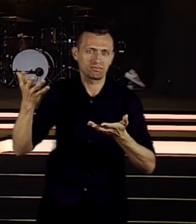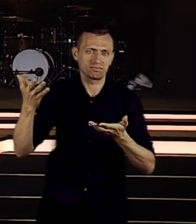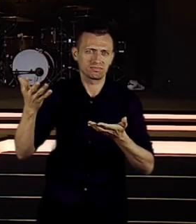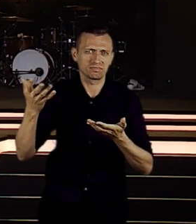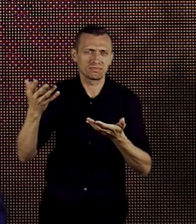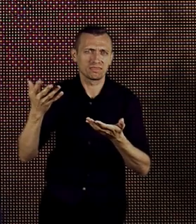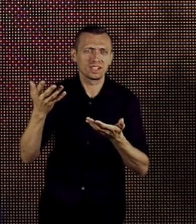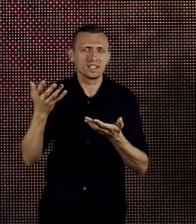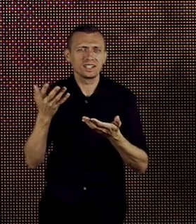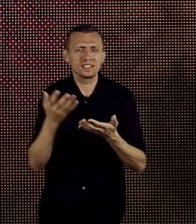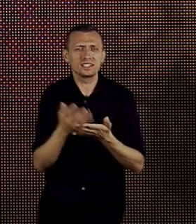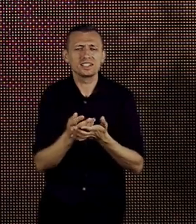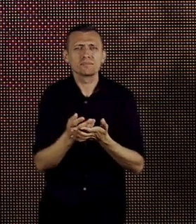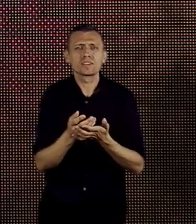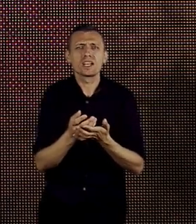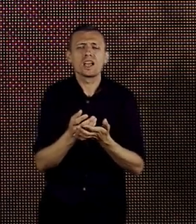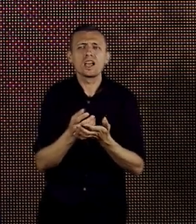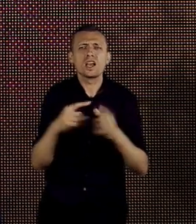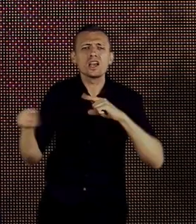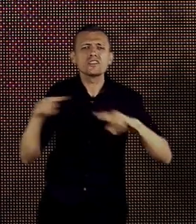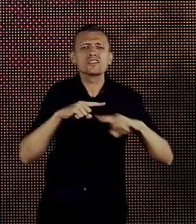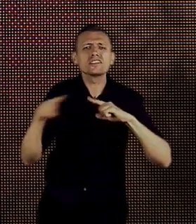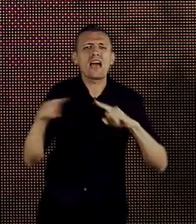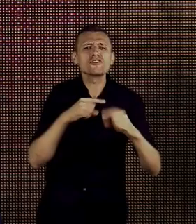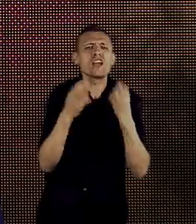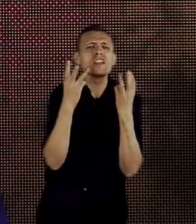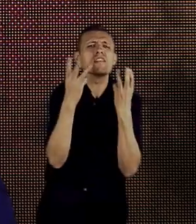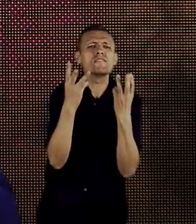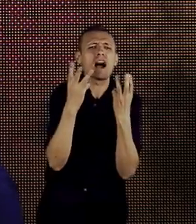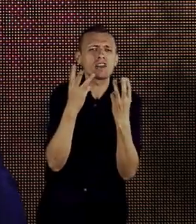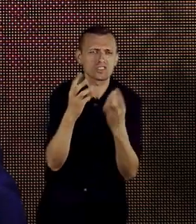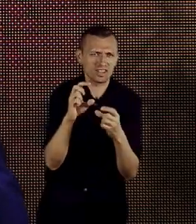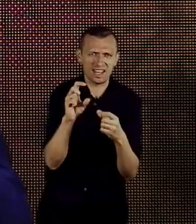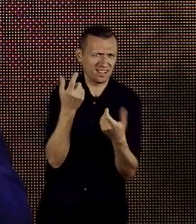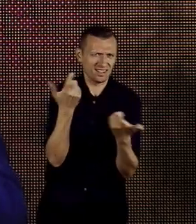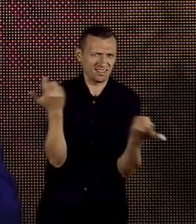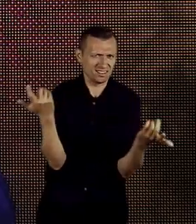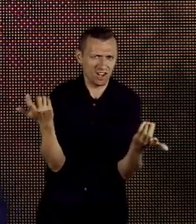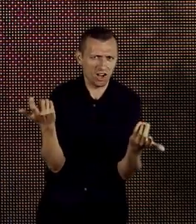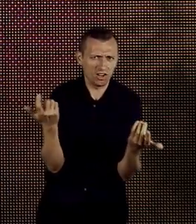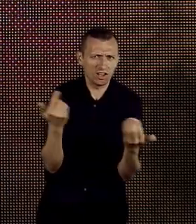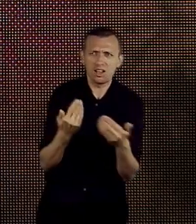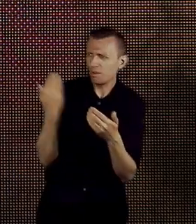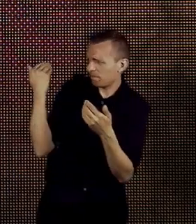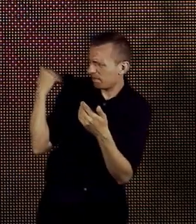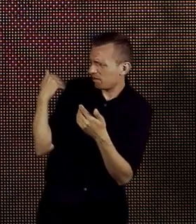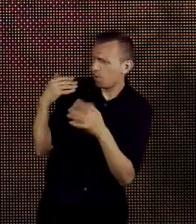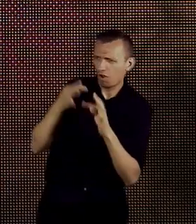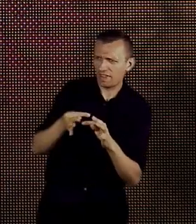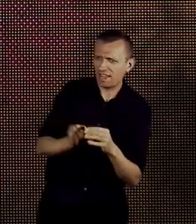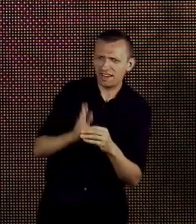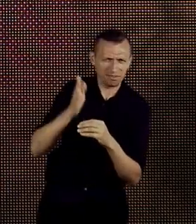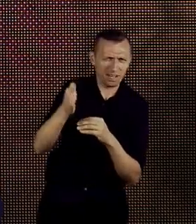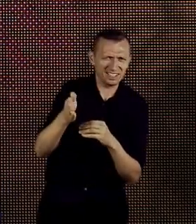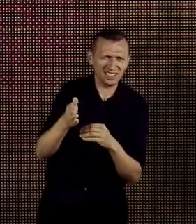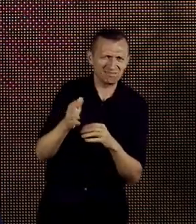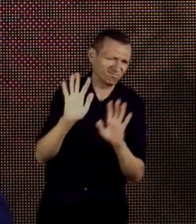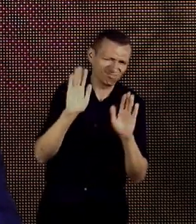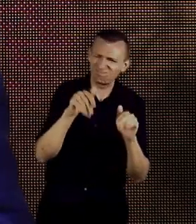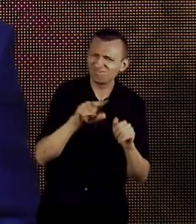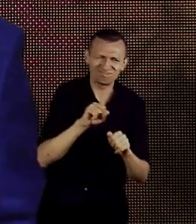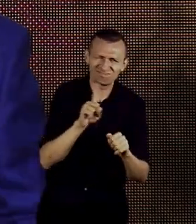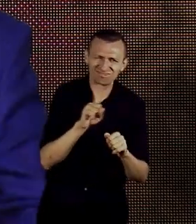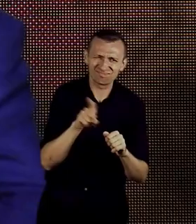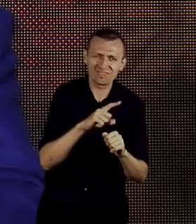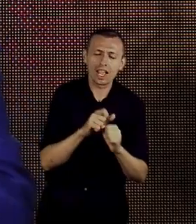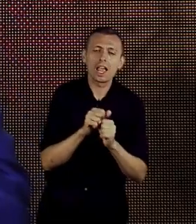odgrywa decydującą rolę, ale raczej to, po co sięgamy oczami naszej wiary. Powtórzę to raz